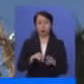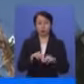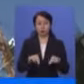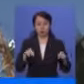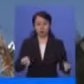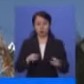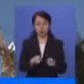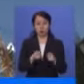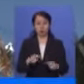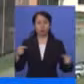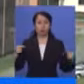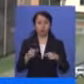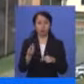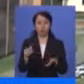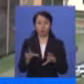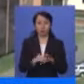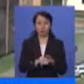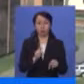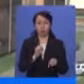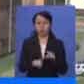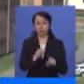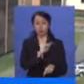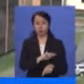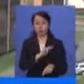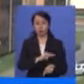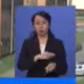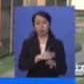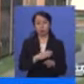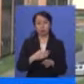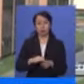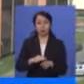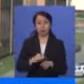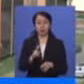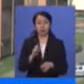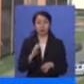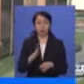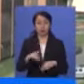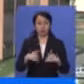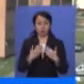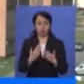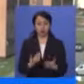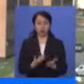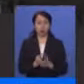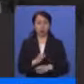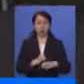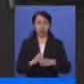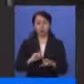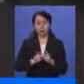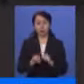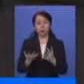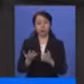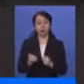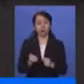Петропавловска, департамент по противодействию коррупции отслеживает деятельность по распределению благоустройства квартир и предоставления компенсации взамен